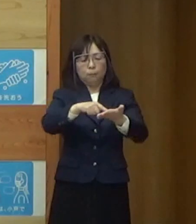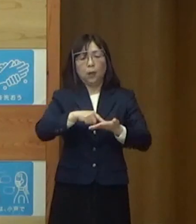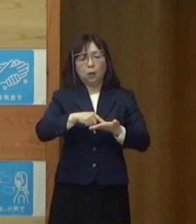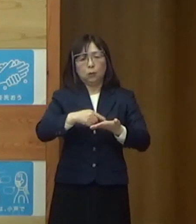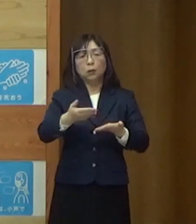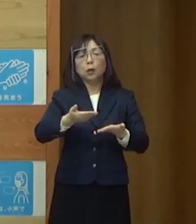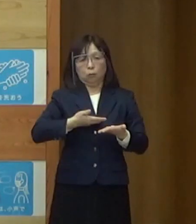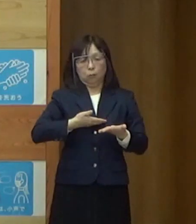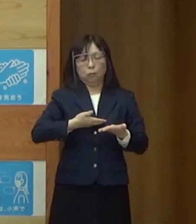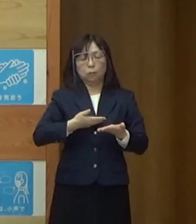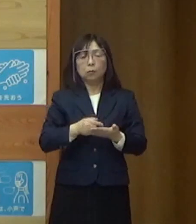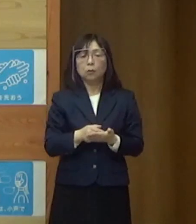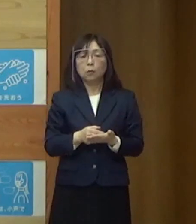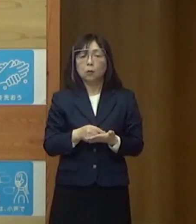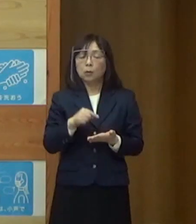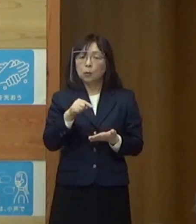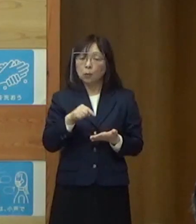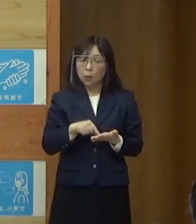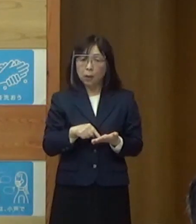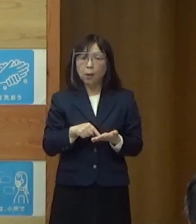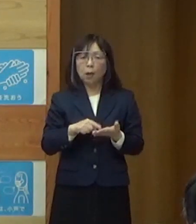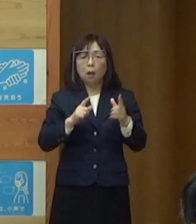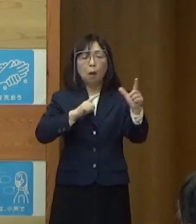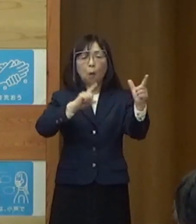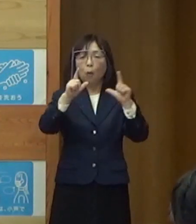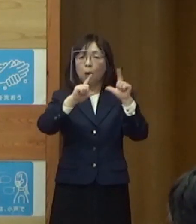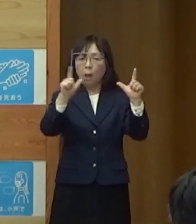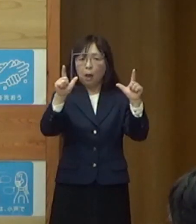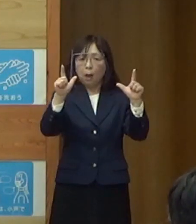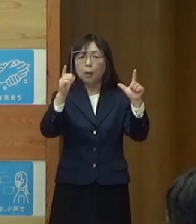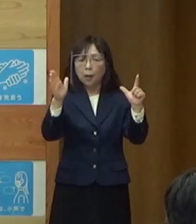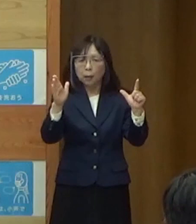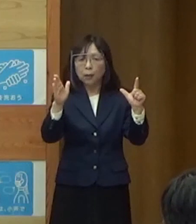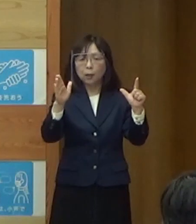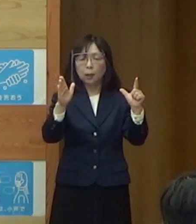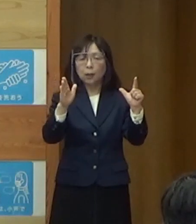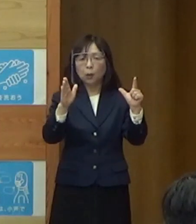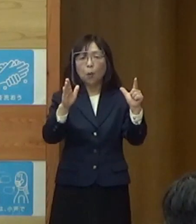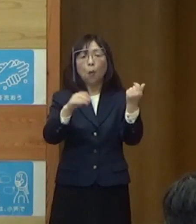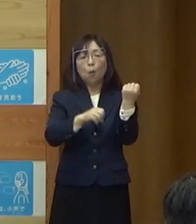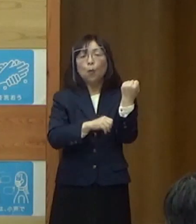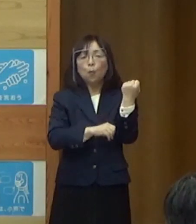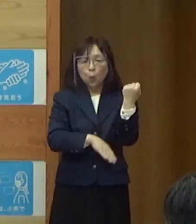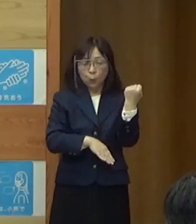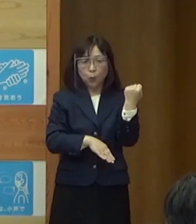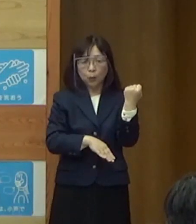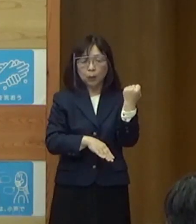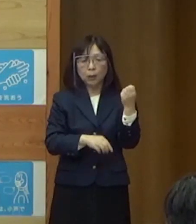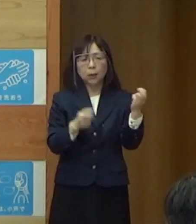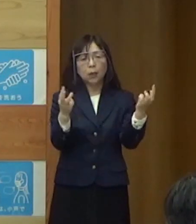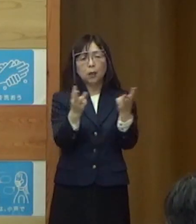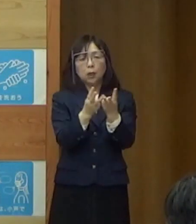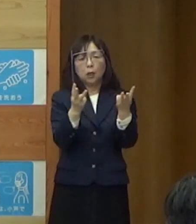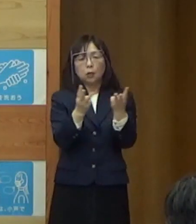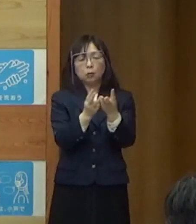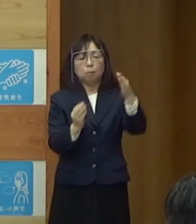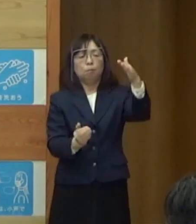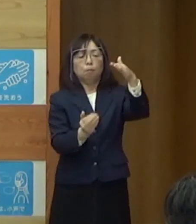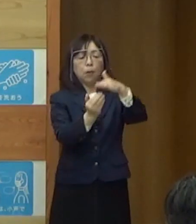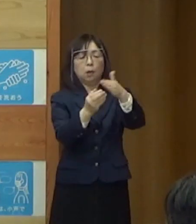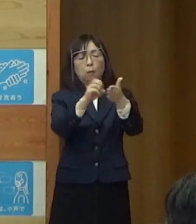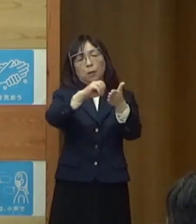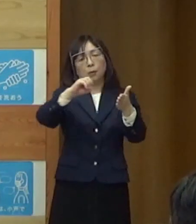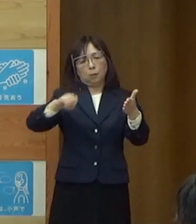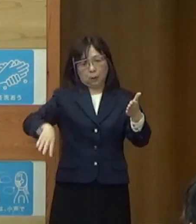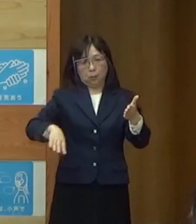いただくことで、大声なしを前提に人数の制限を行わないことといたします